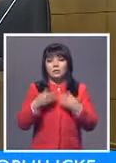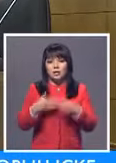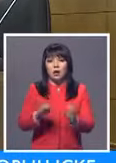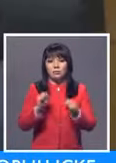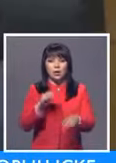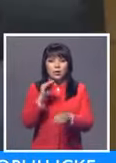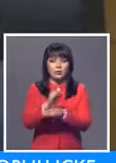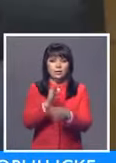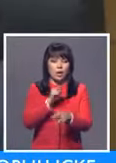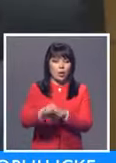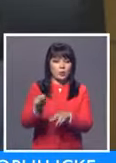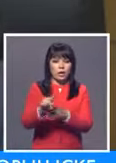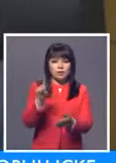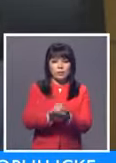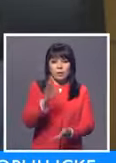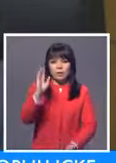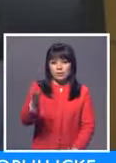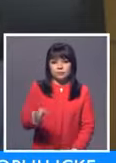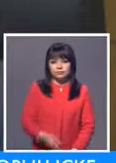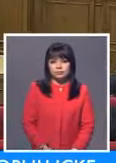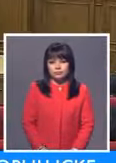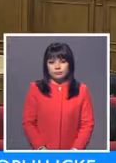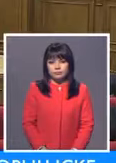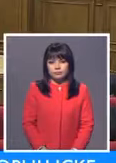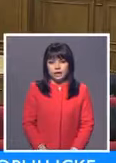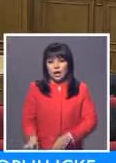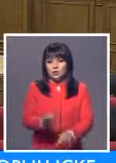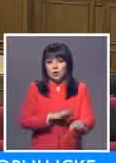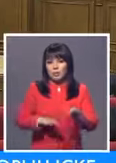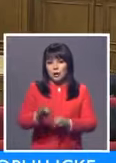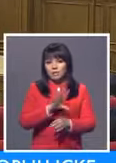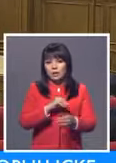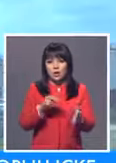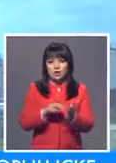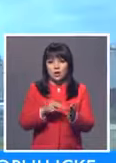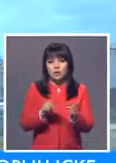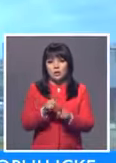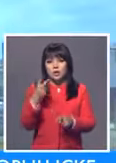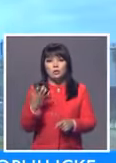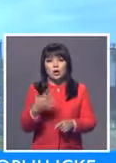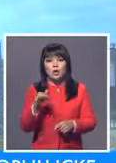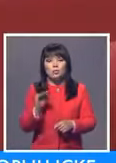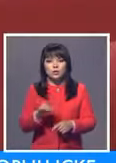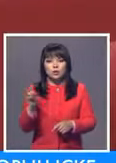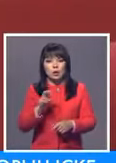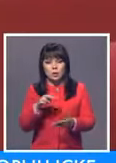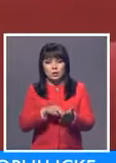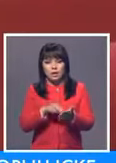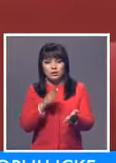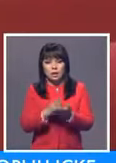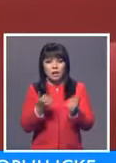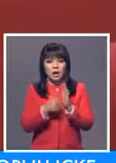оқыту көзделген. Персонал будет полностью готов. Жобаның жалпы құны 200 миллион долларды құрайды. Аталған